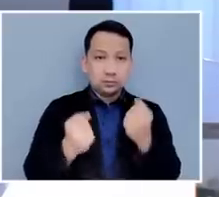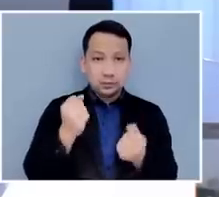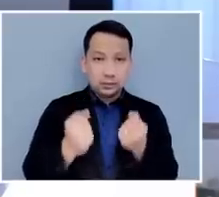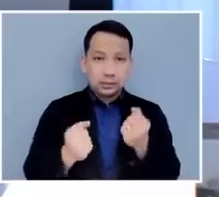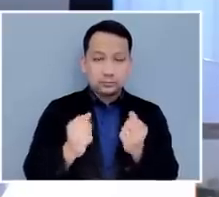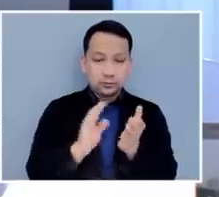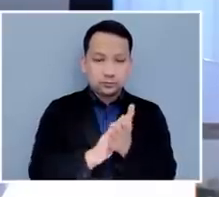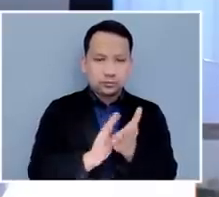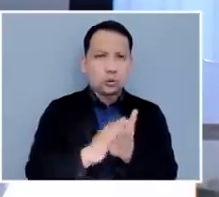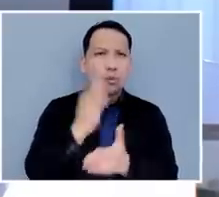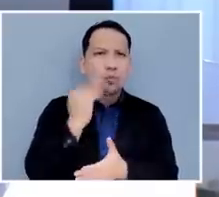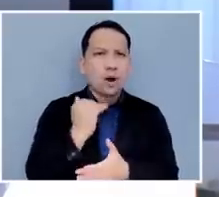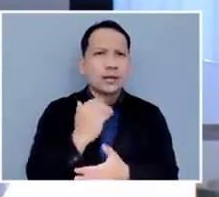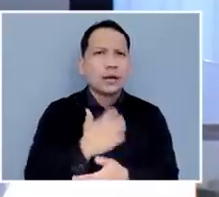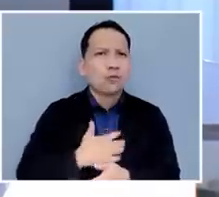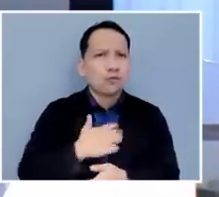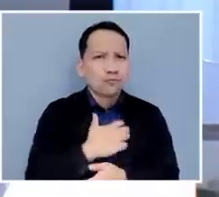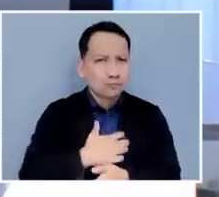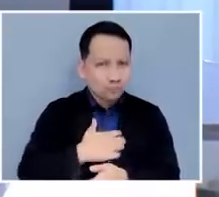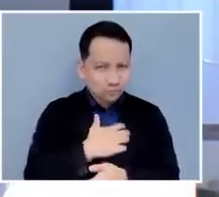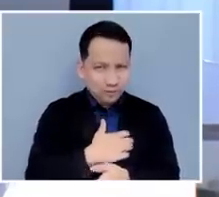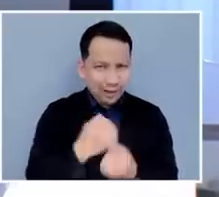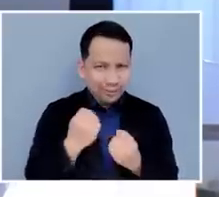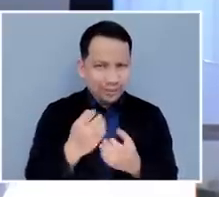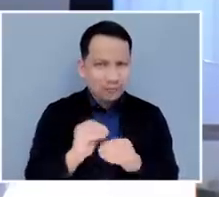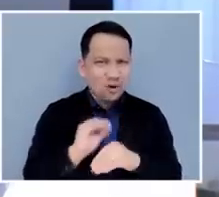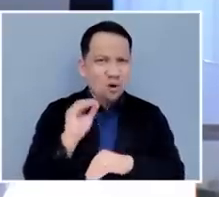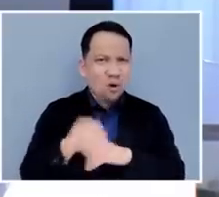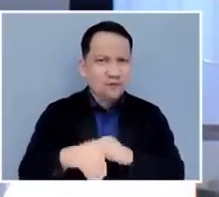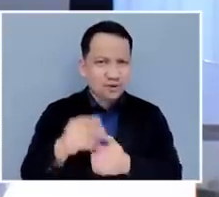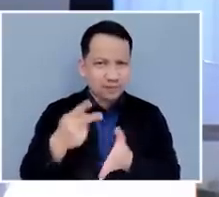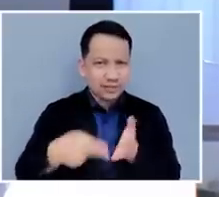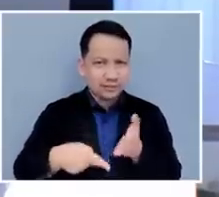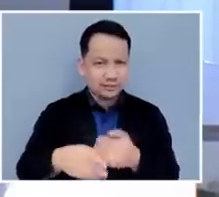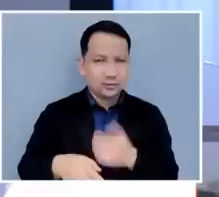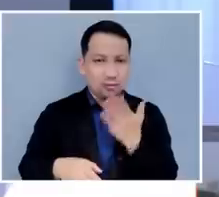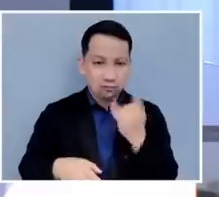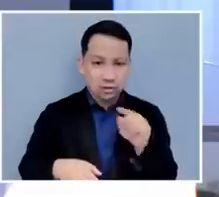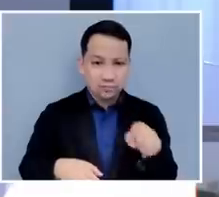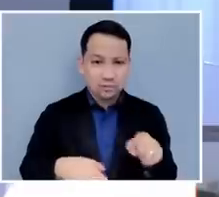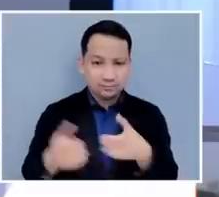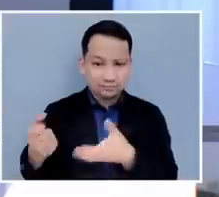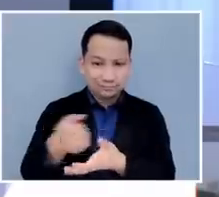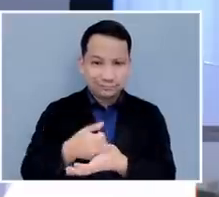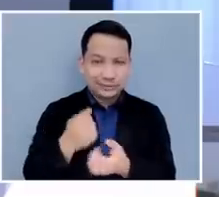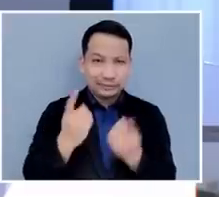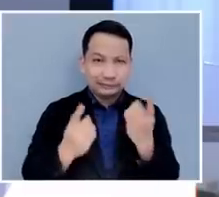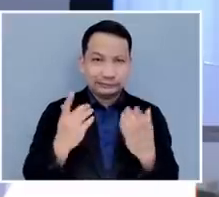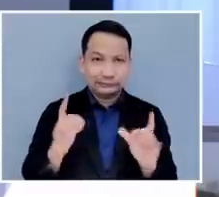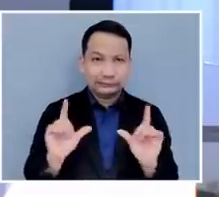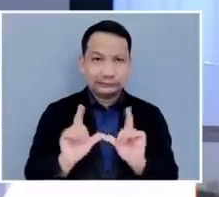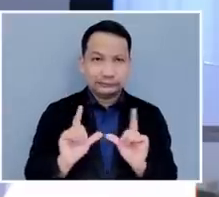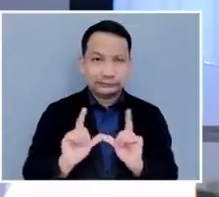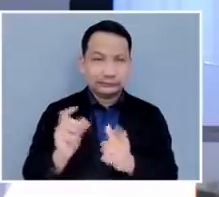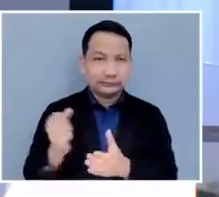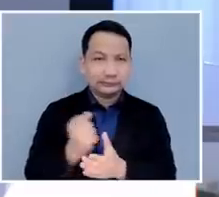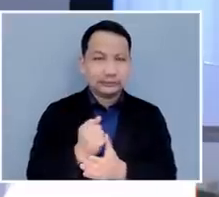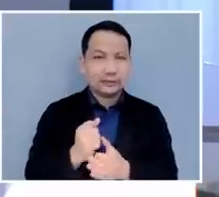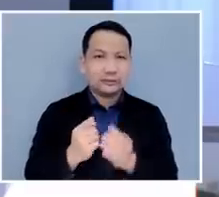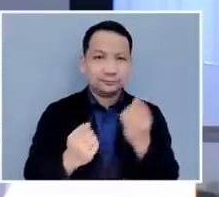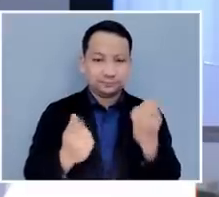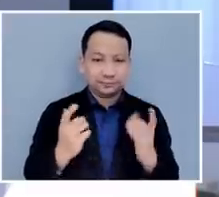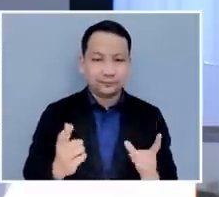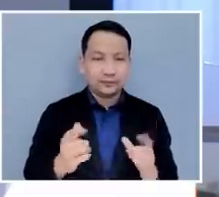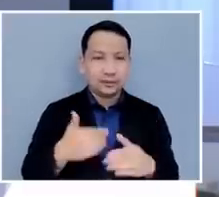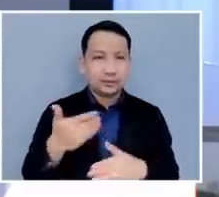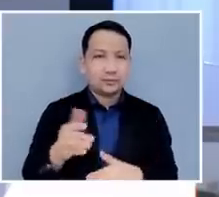ng mga reklamo ng umano'y overpricing sa mga kukuha ng driver's license. Nagpapatrol,